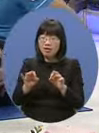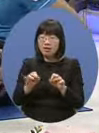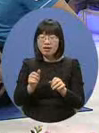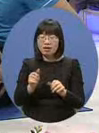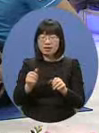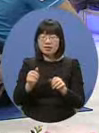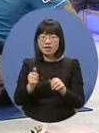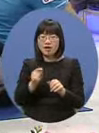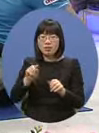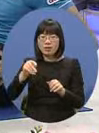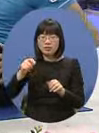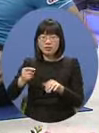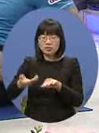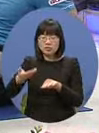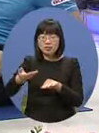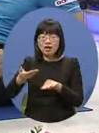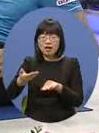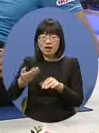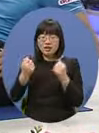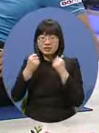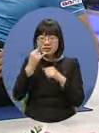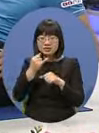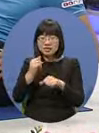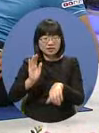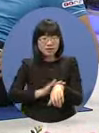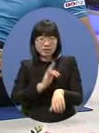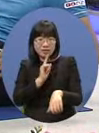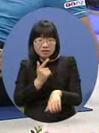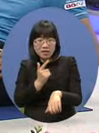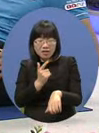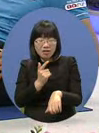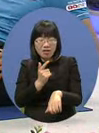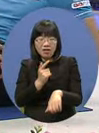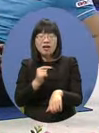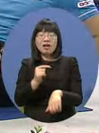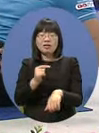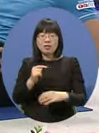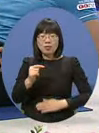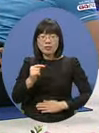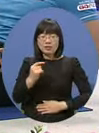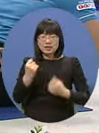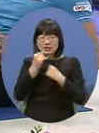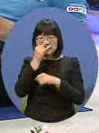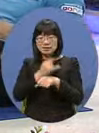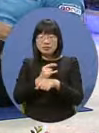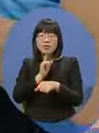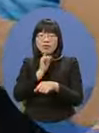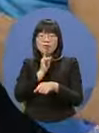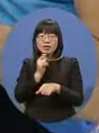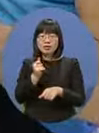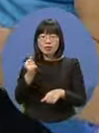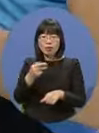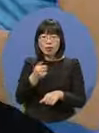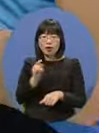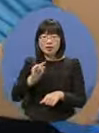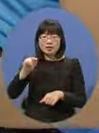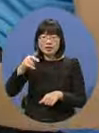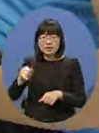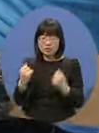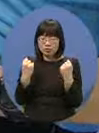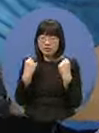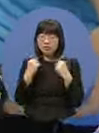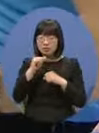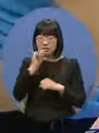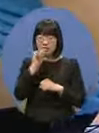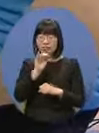잘못된 거예요? 잘못된 건 아니고요. 네. 이 동작이 다리를 들어올리면서 복부에도 힘이 들어가지만 이 골반 주변하고 허벅지도 힘이 들어가요. 네, 지금 저는